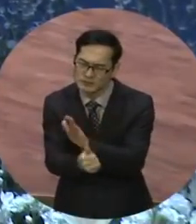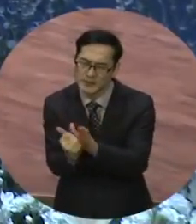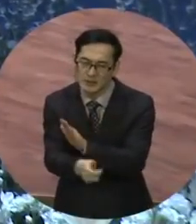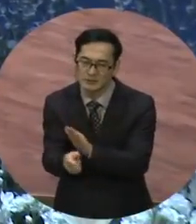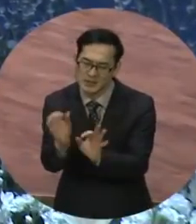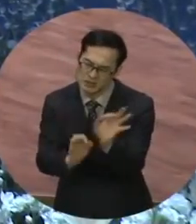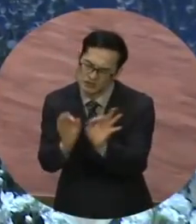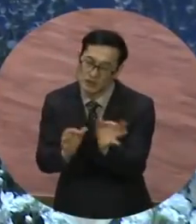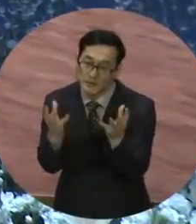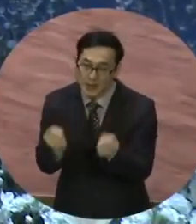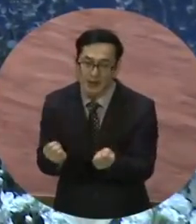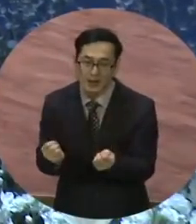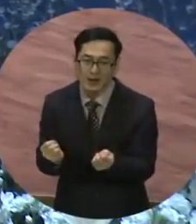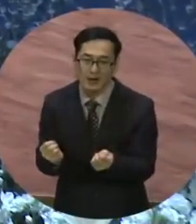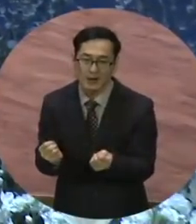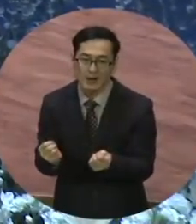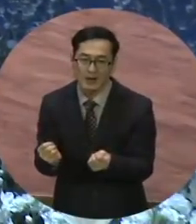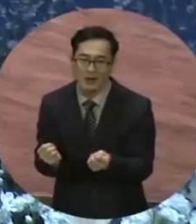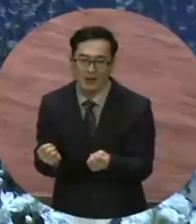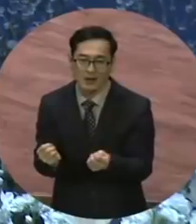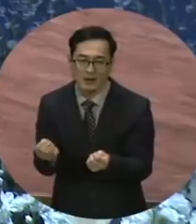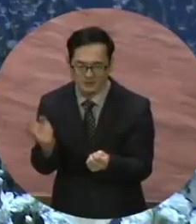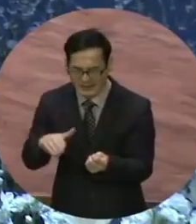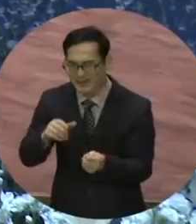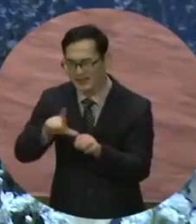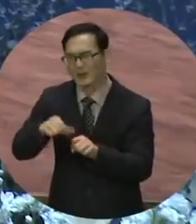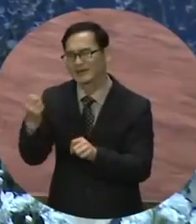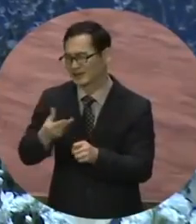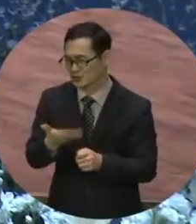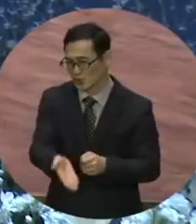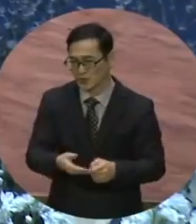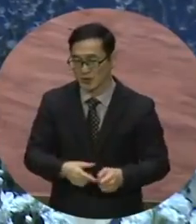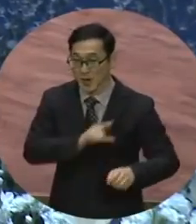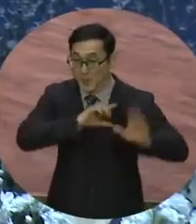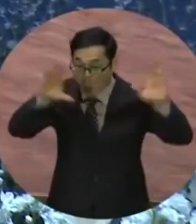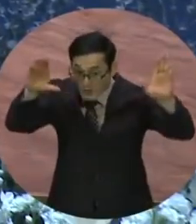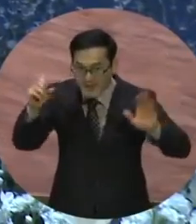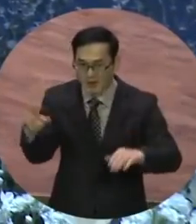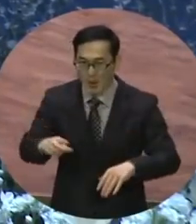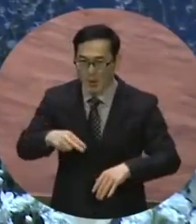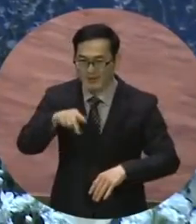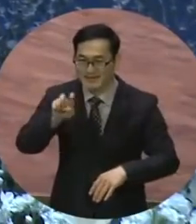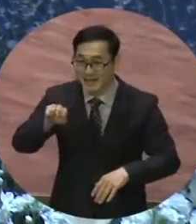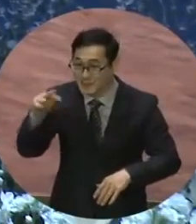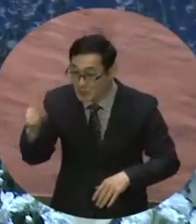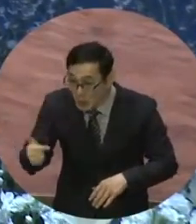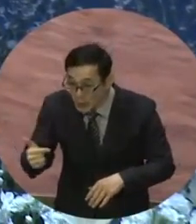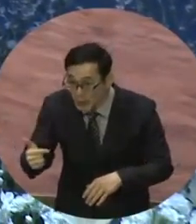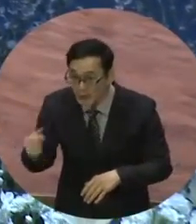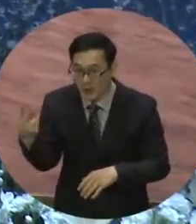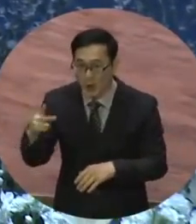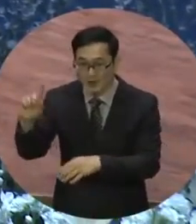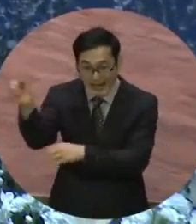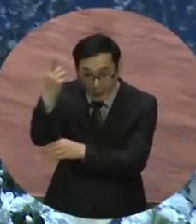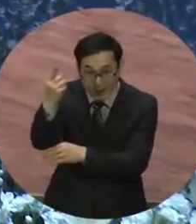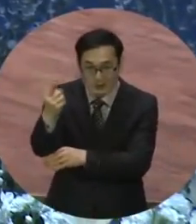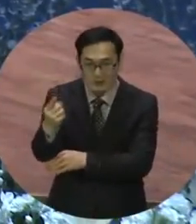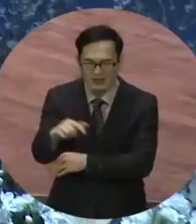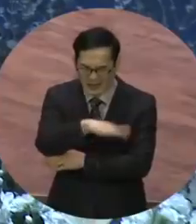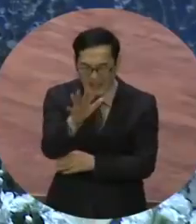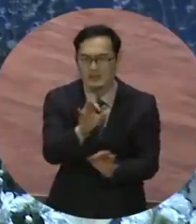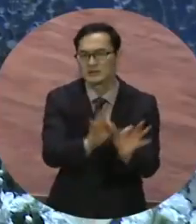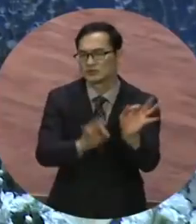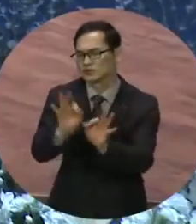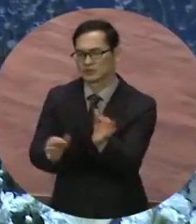반복했습니다. 야곱, 모세, 삼손, 다윗, 이런 요나, 이런 사람들이